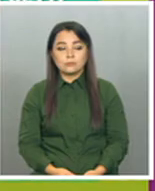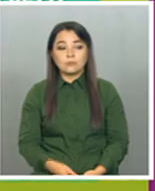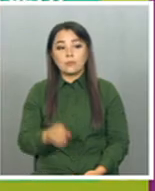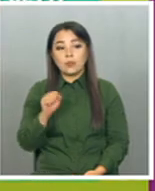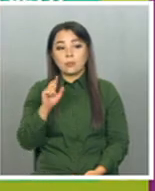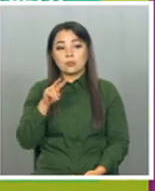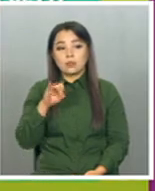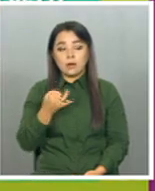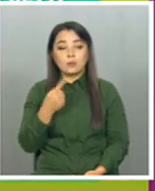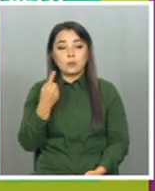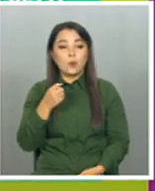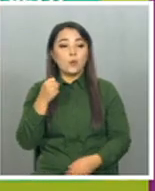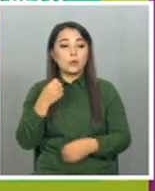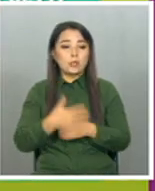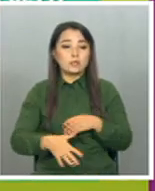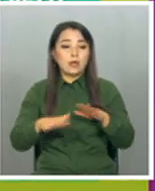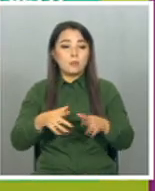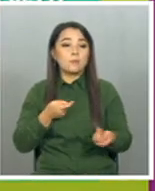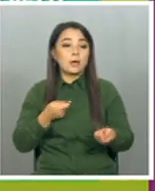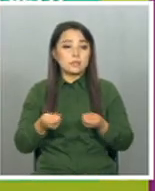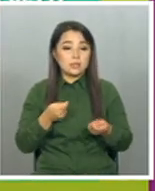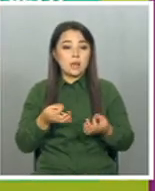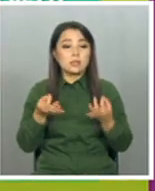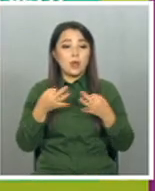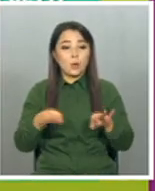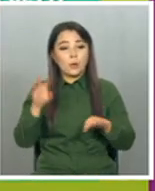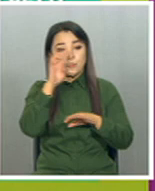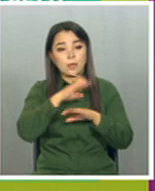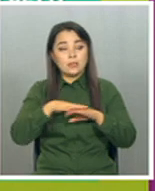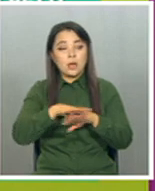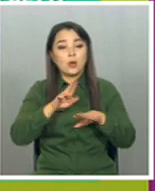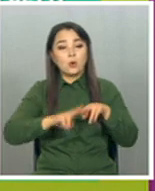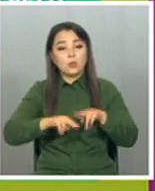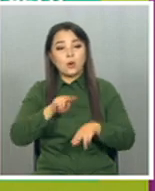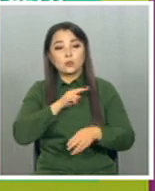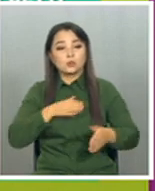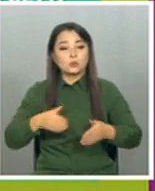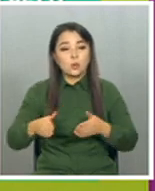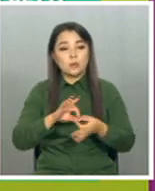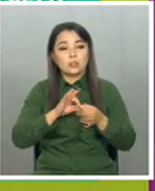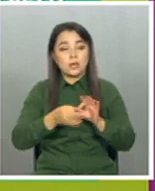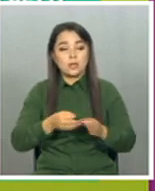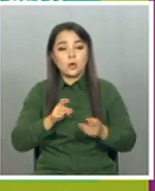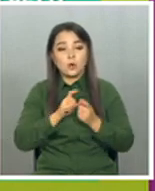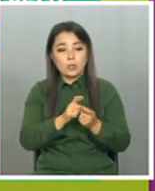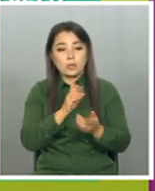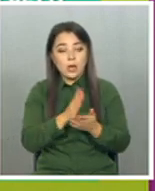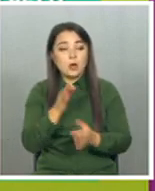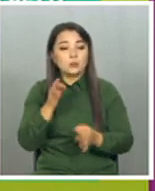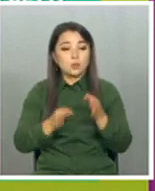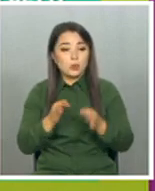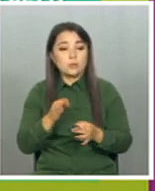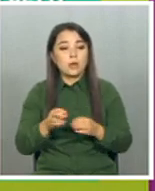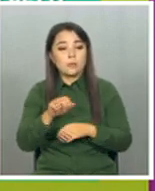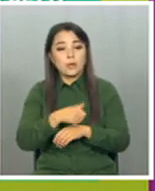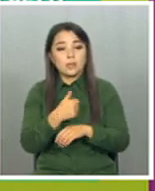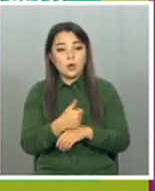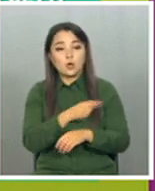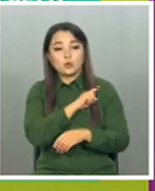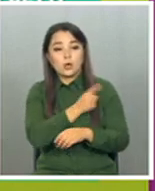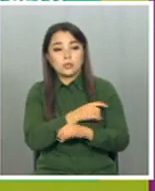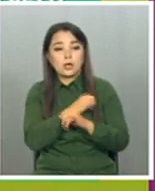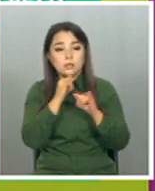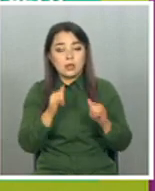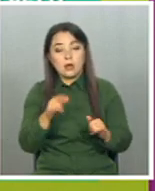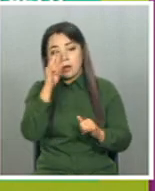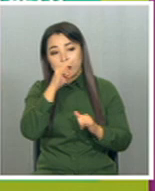Абылай бір орталықтан басқарылатын тәуелсіз мемлекет құру жолында күресті. Сот билігін күшейтті. Билікте қазақ